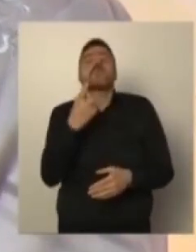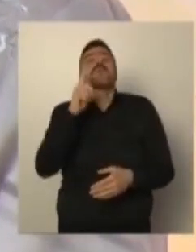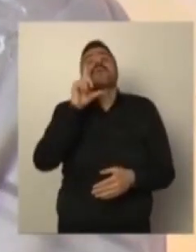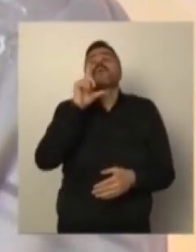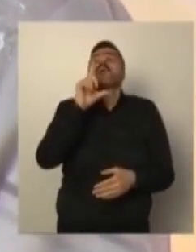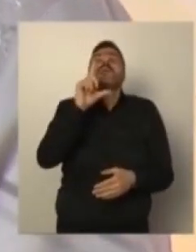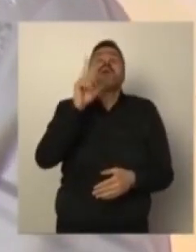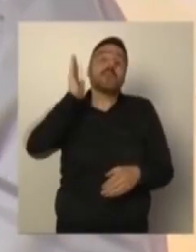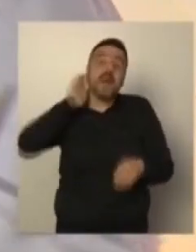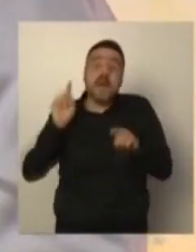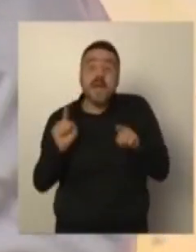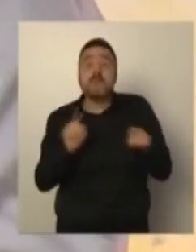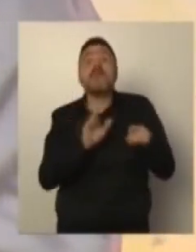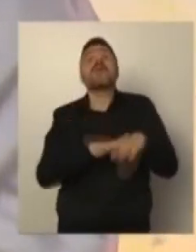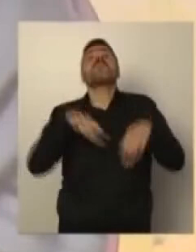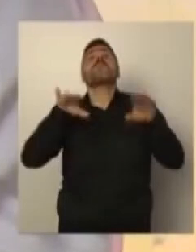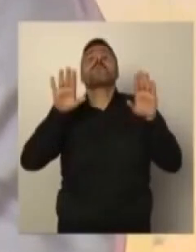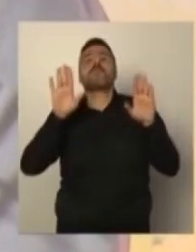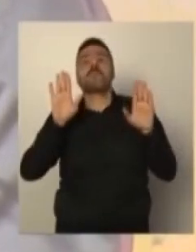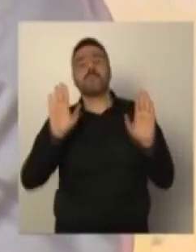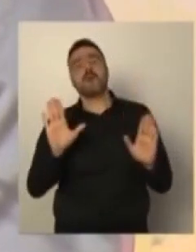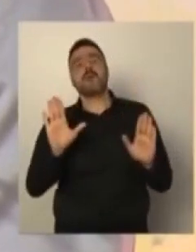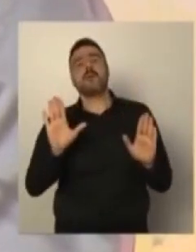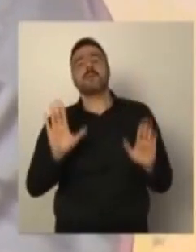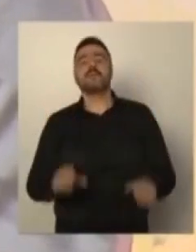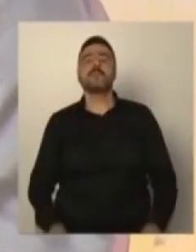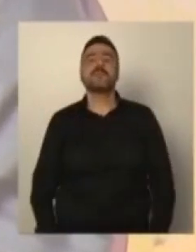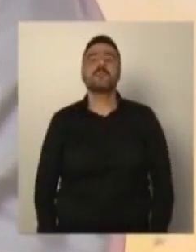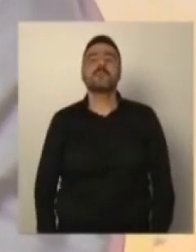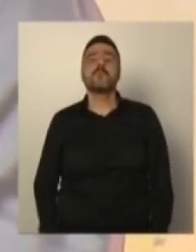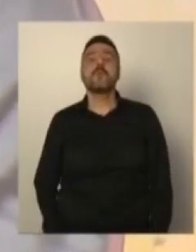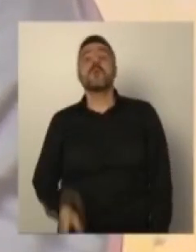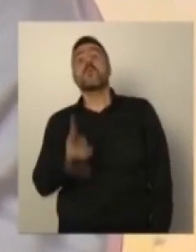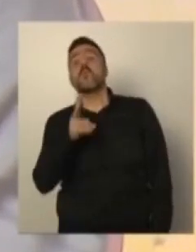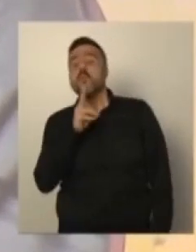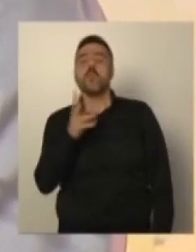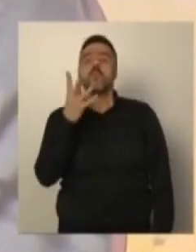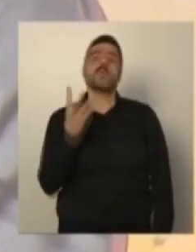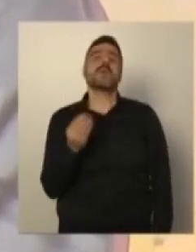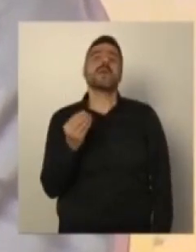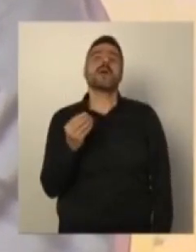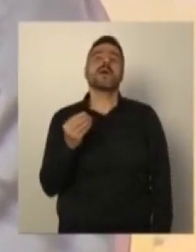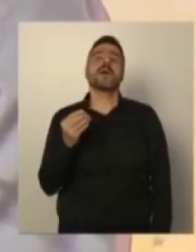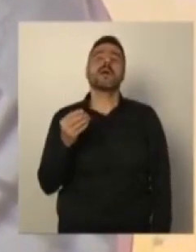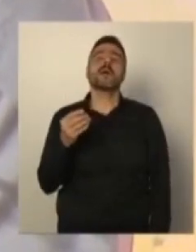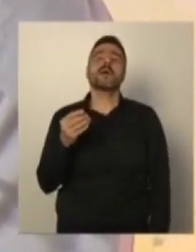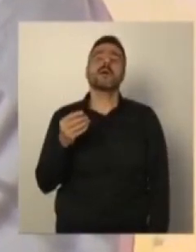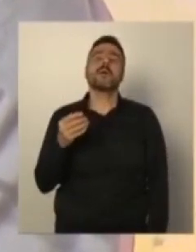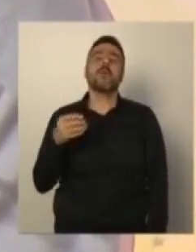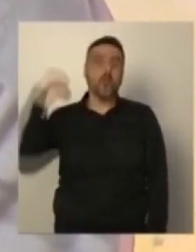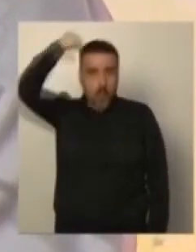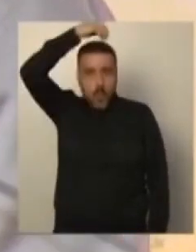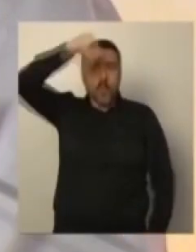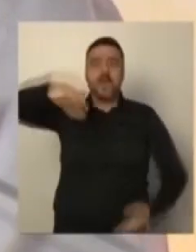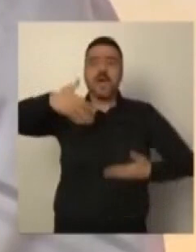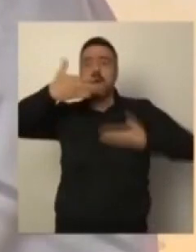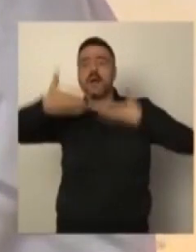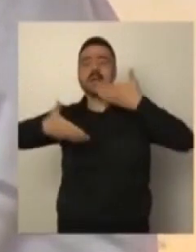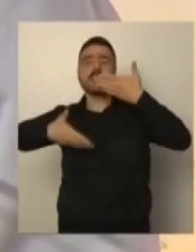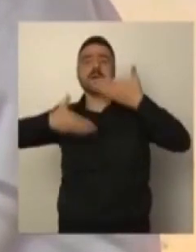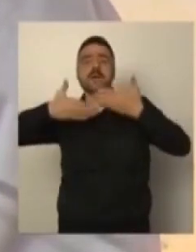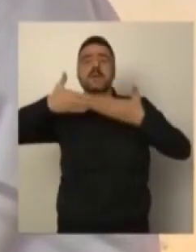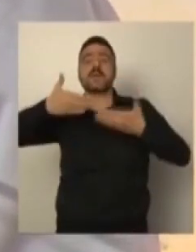Bir ayeti kerimede de böyle buyuruyor. Son olarak şu ilkeyi ifade edeyim.